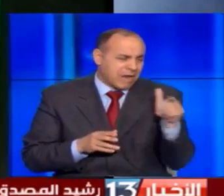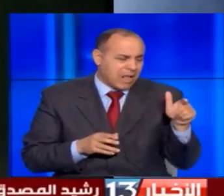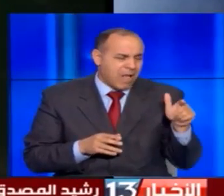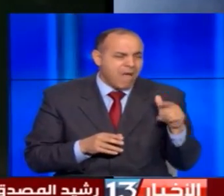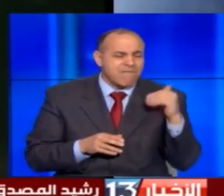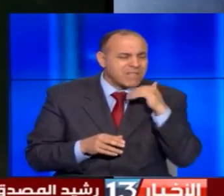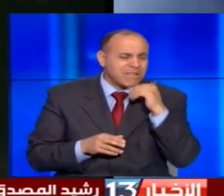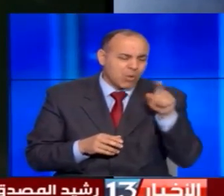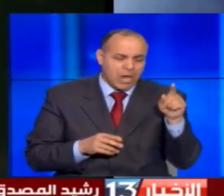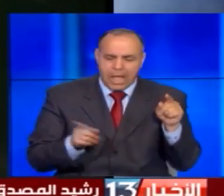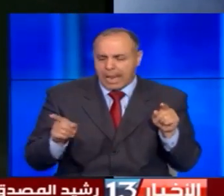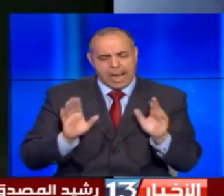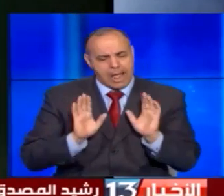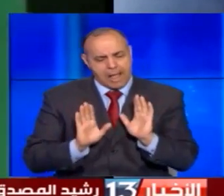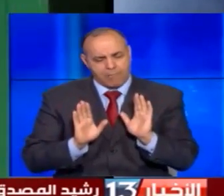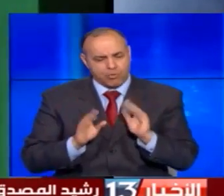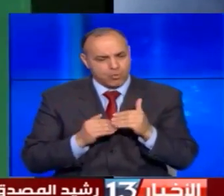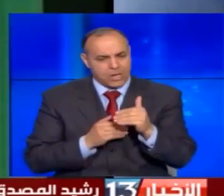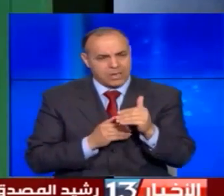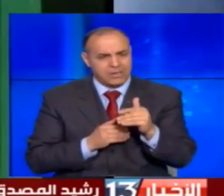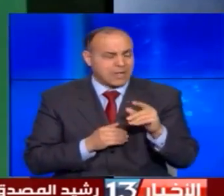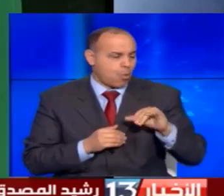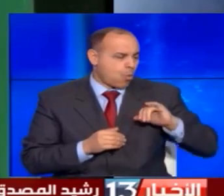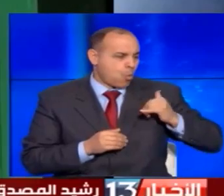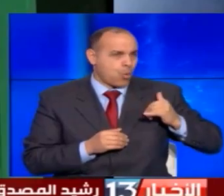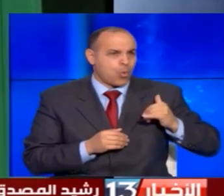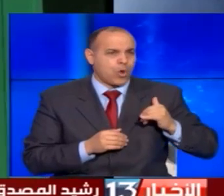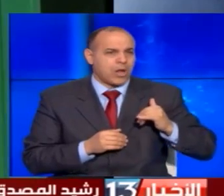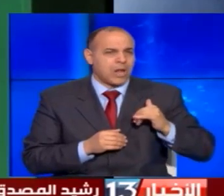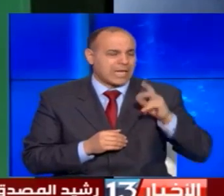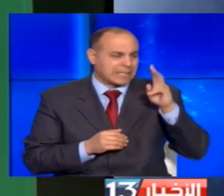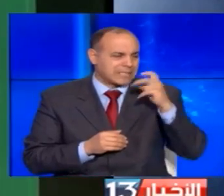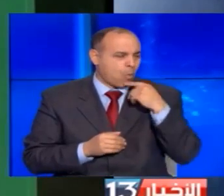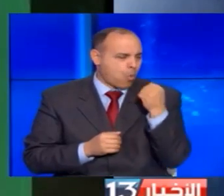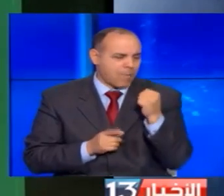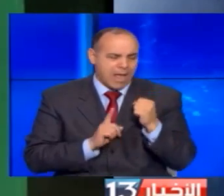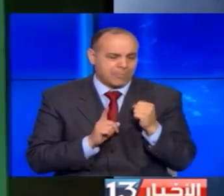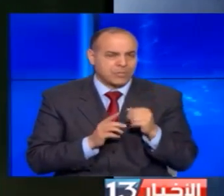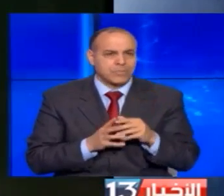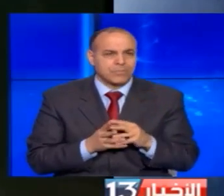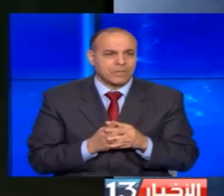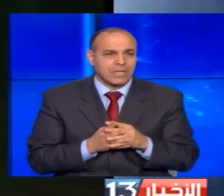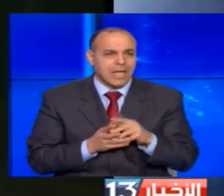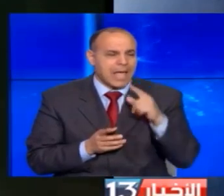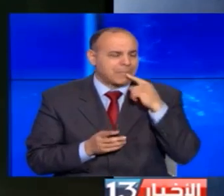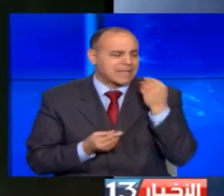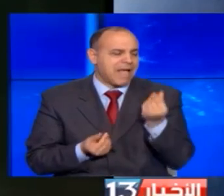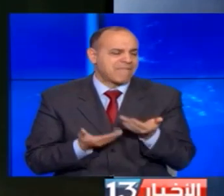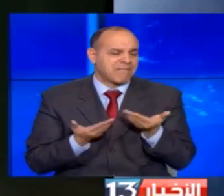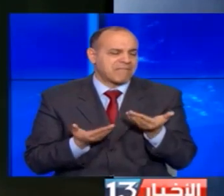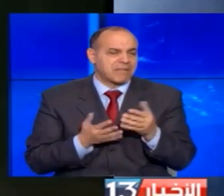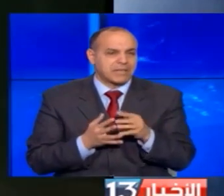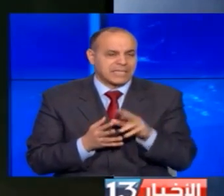خف الزيت نتاعها تو خفيف، خاصة الجيل الجديد هذا كل ما عادش يحب الزيت قوي شوي، يحب الزيت خفيف،